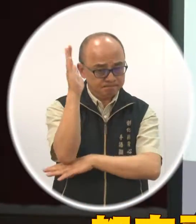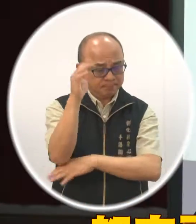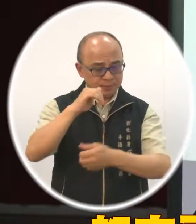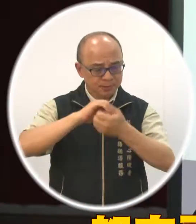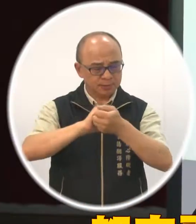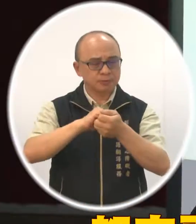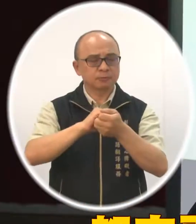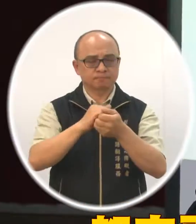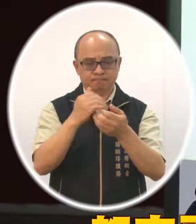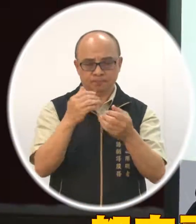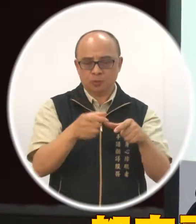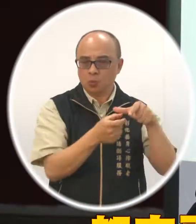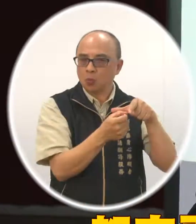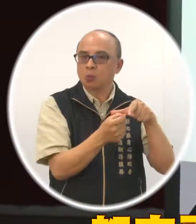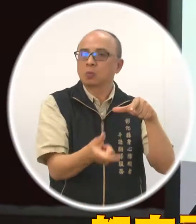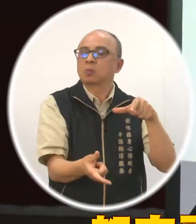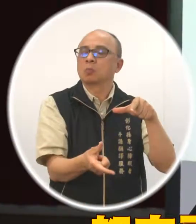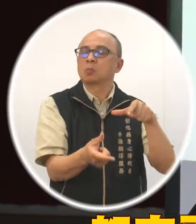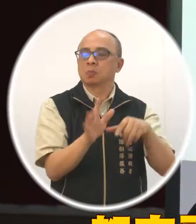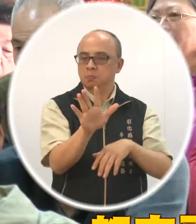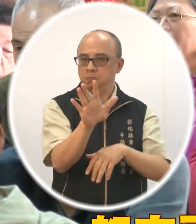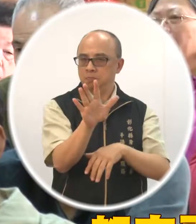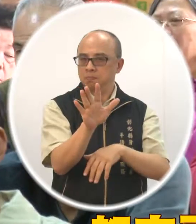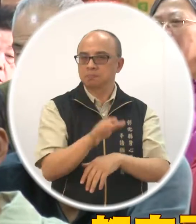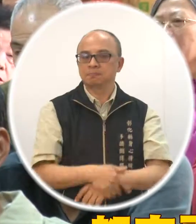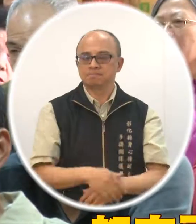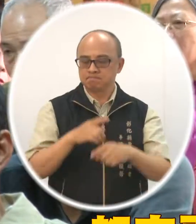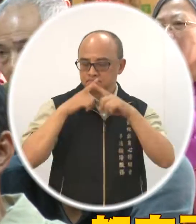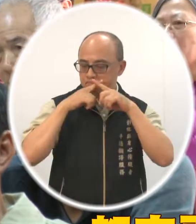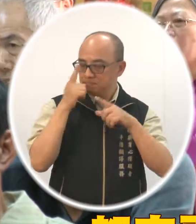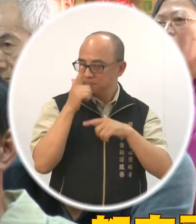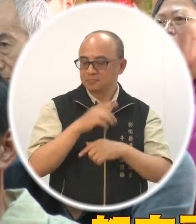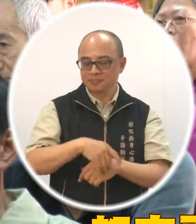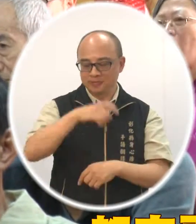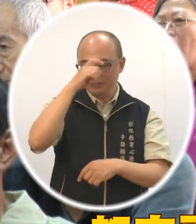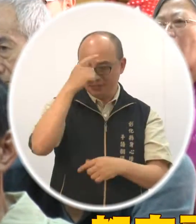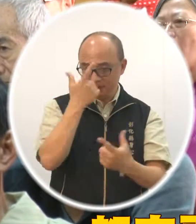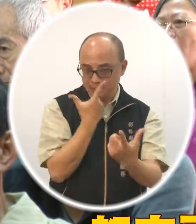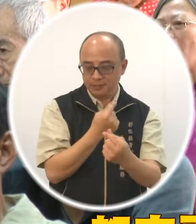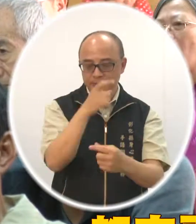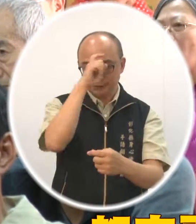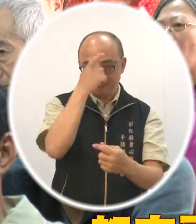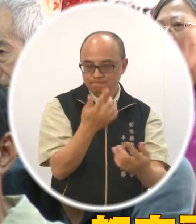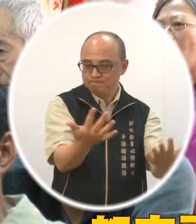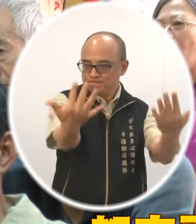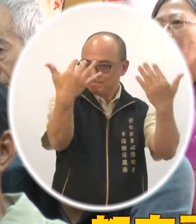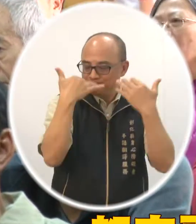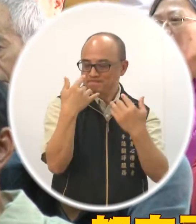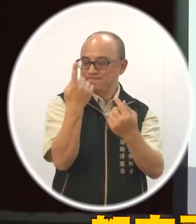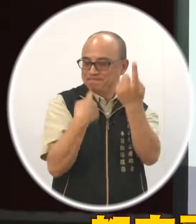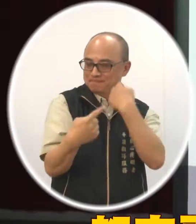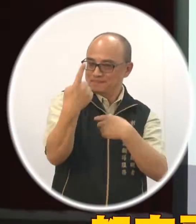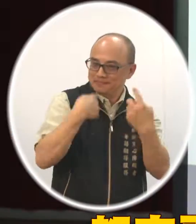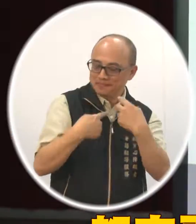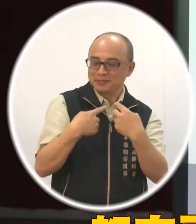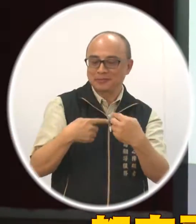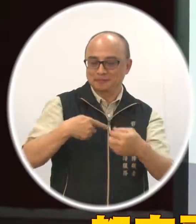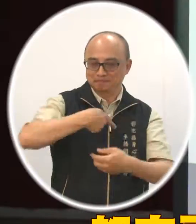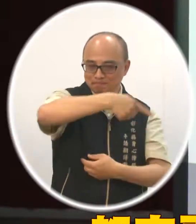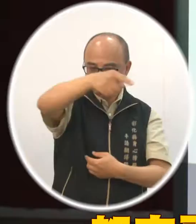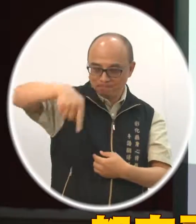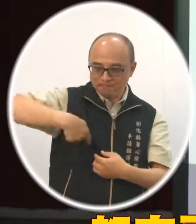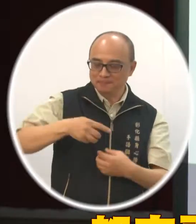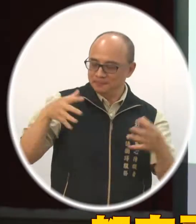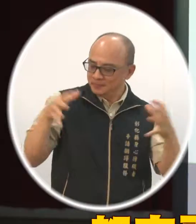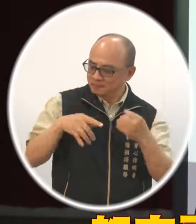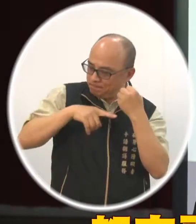明的，好啊，我的心态拢是开放。啊，我拢欢迎大家来参与，咱听听大家意见时，咱来做一个这